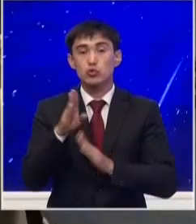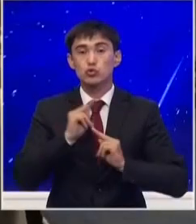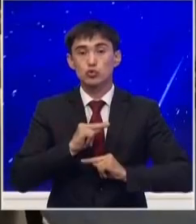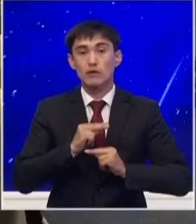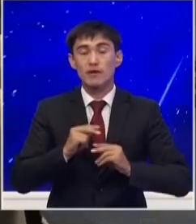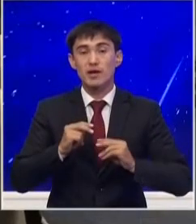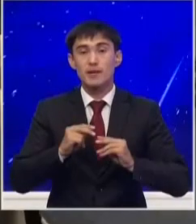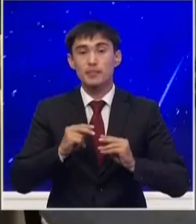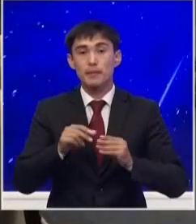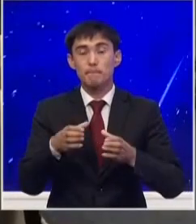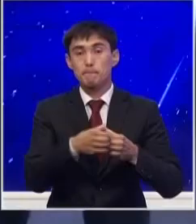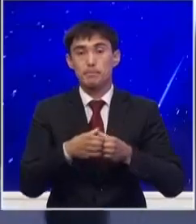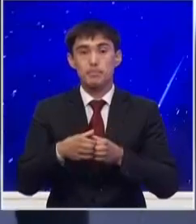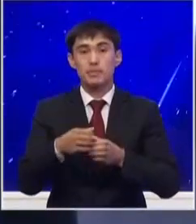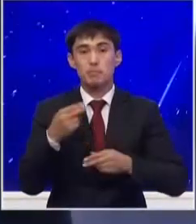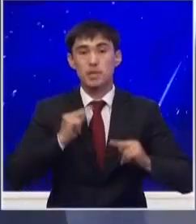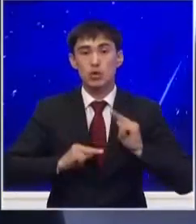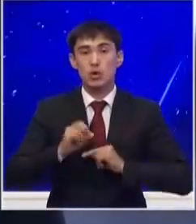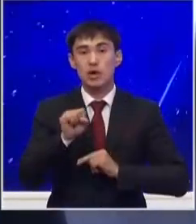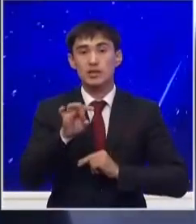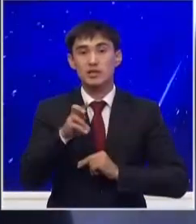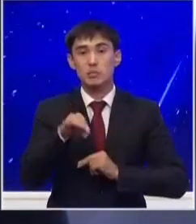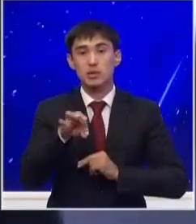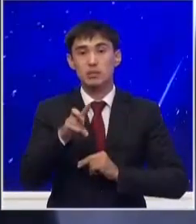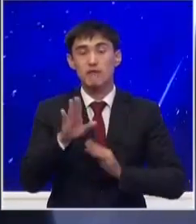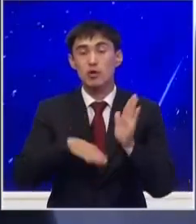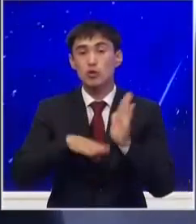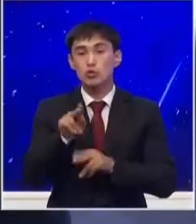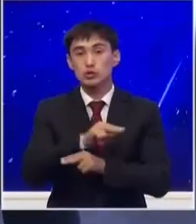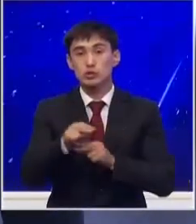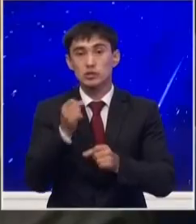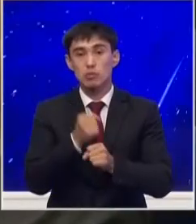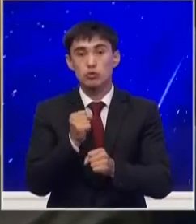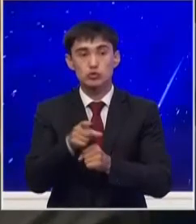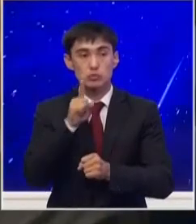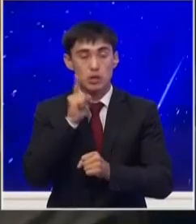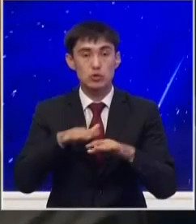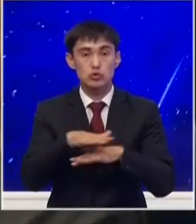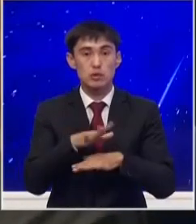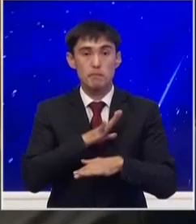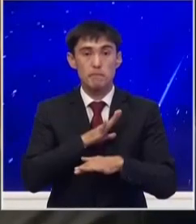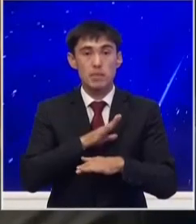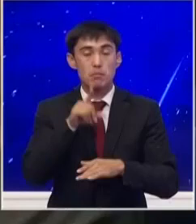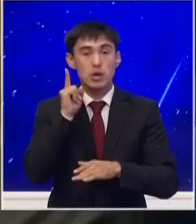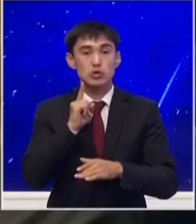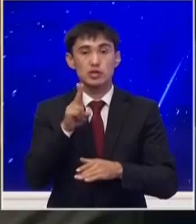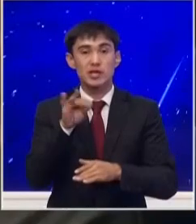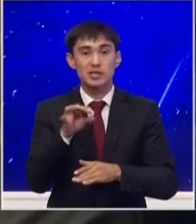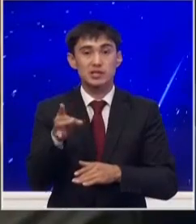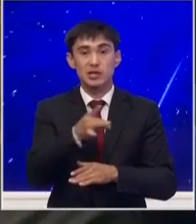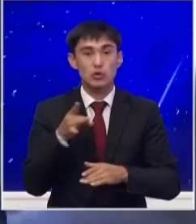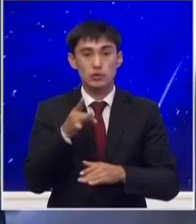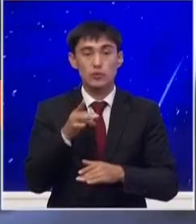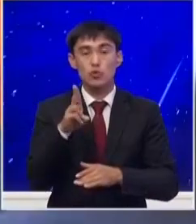трудовая династия» победила педагог Антонина Мактыбаева. Лучшим наставником работающей молодежи стал представитель молодежи Кегенского